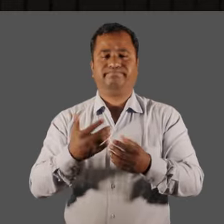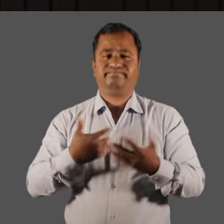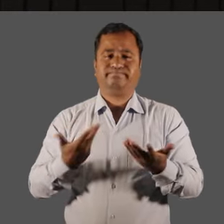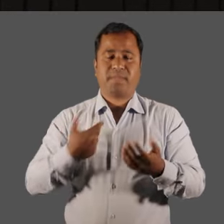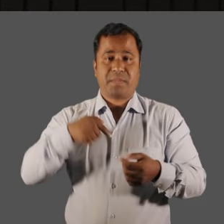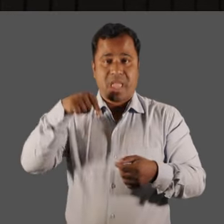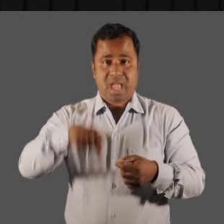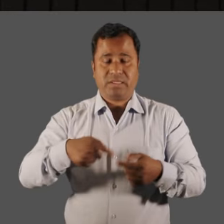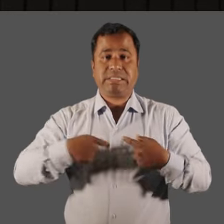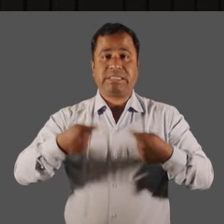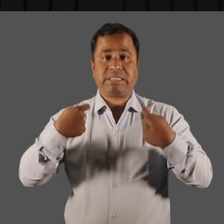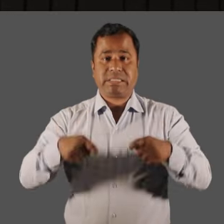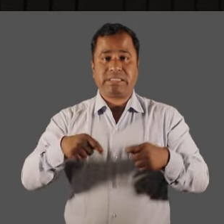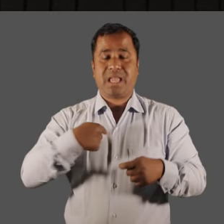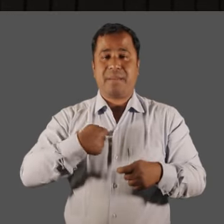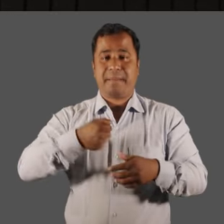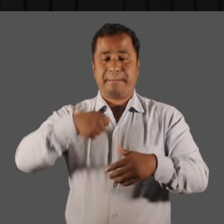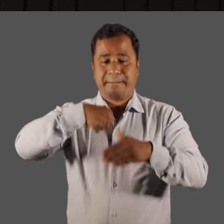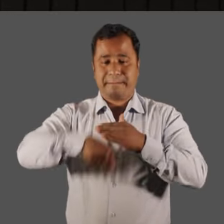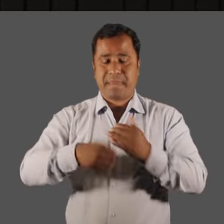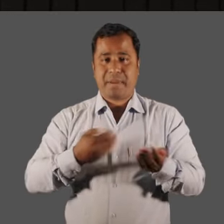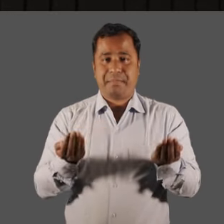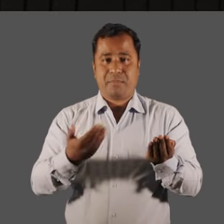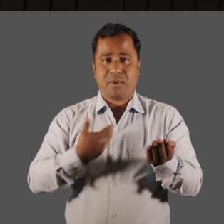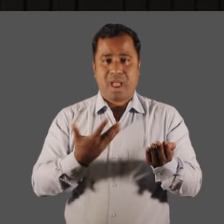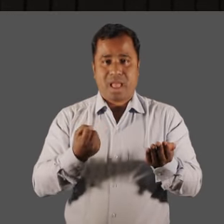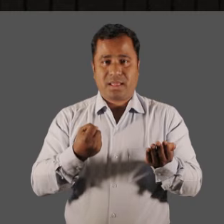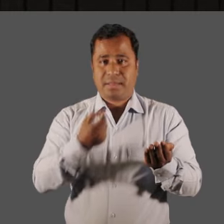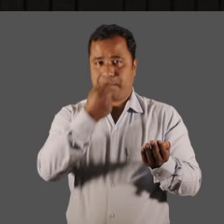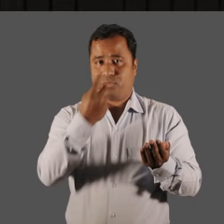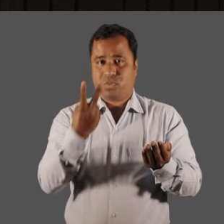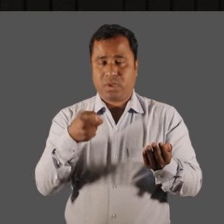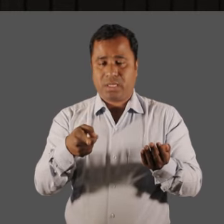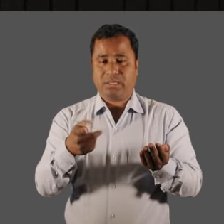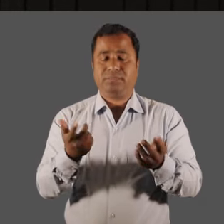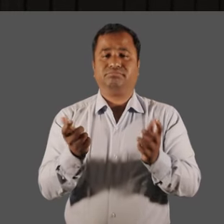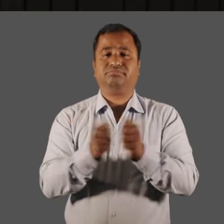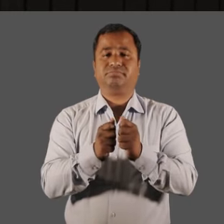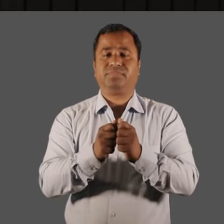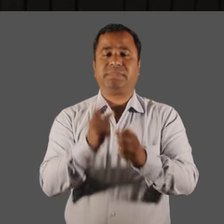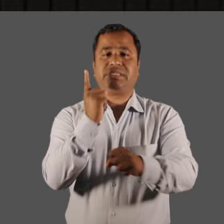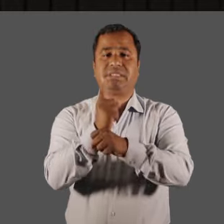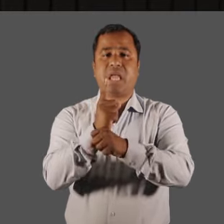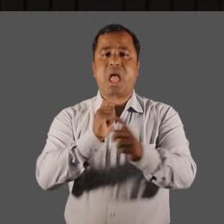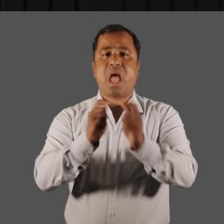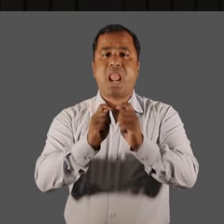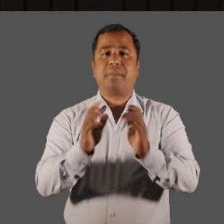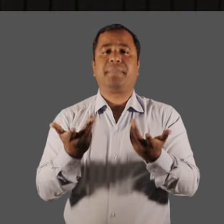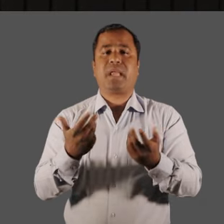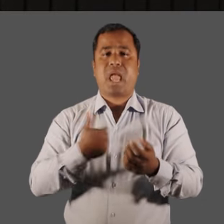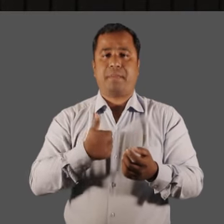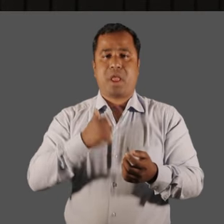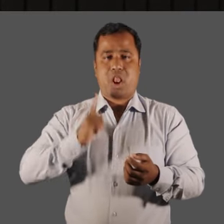খুব চেষ্টা করি যে ওদের প্যারেন্টস মিটিং বা ওদের টিচারের সাথে